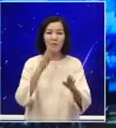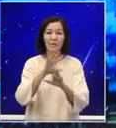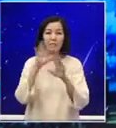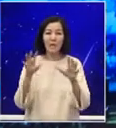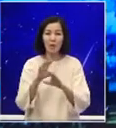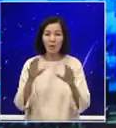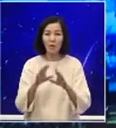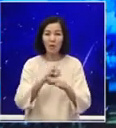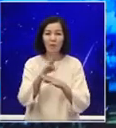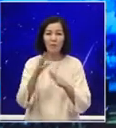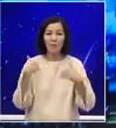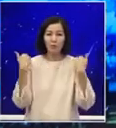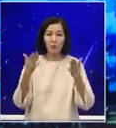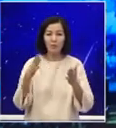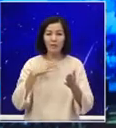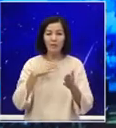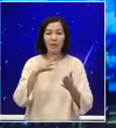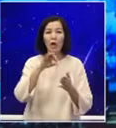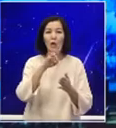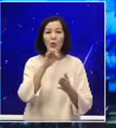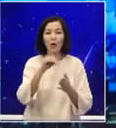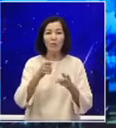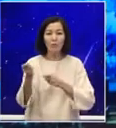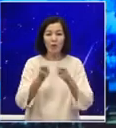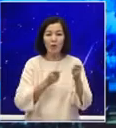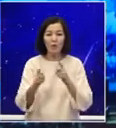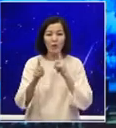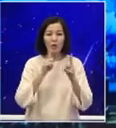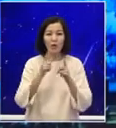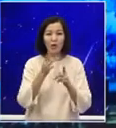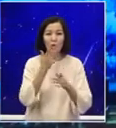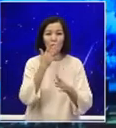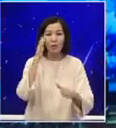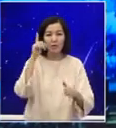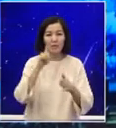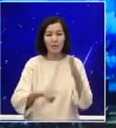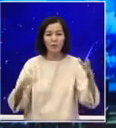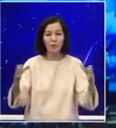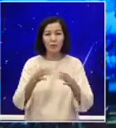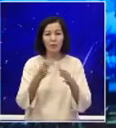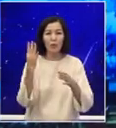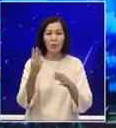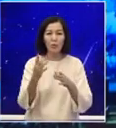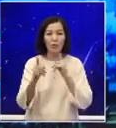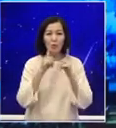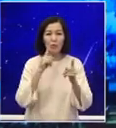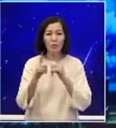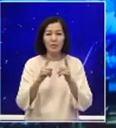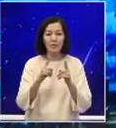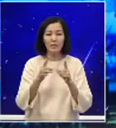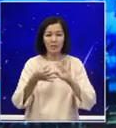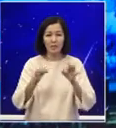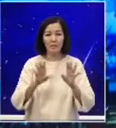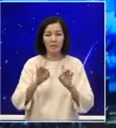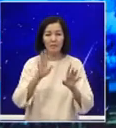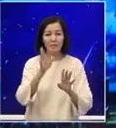ету туралы ұсыныс тастады. Қасым Жомарт Тоқаевтың төрағалығымен өткен ұлттық сенім кеңесінің 4-ші отырысынан Әзиза